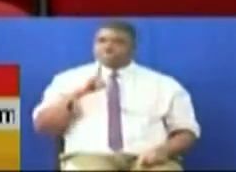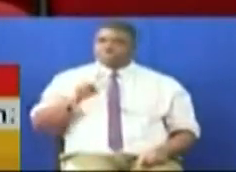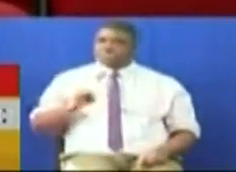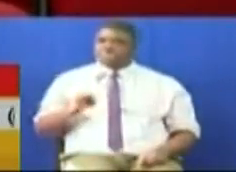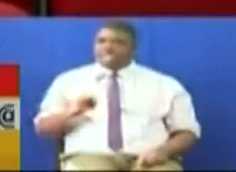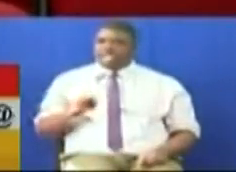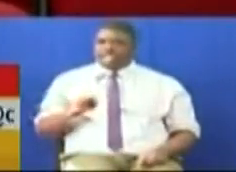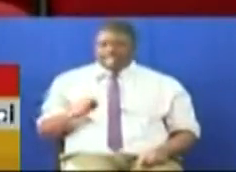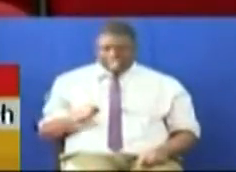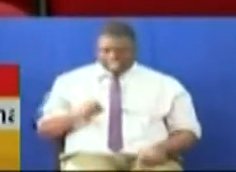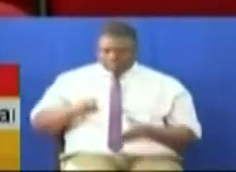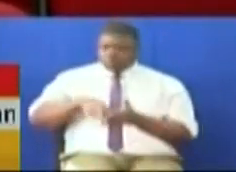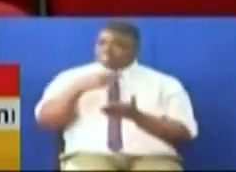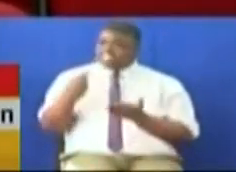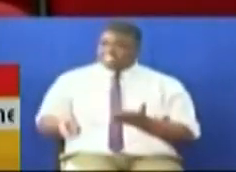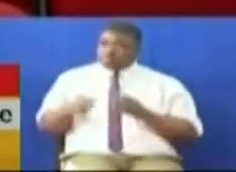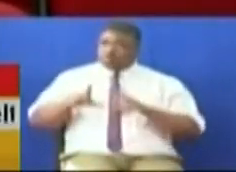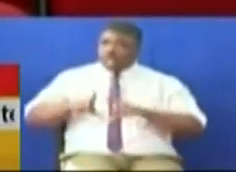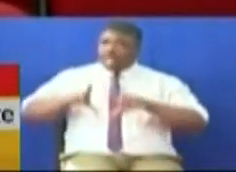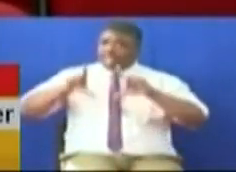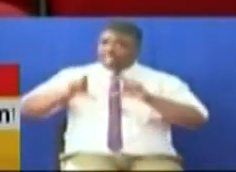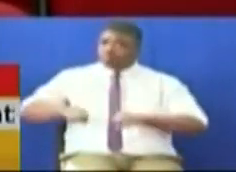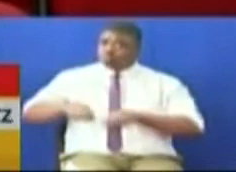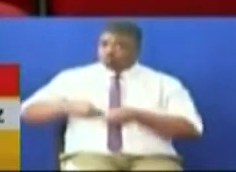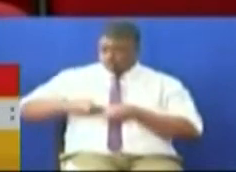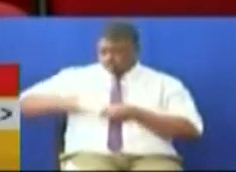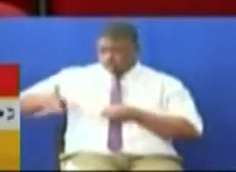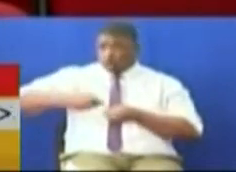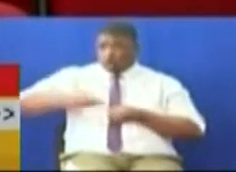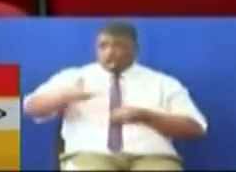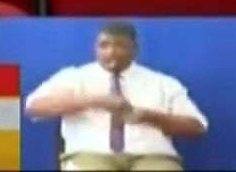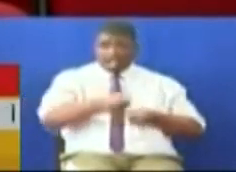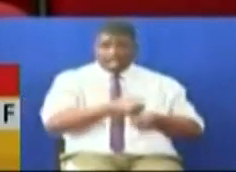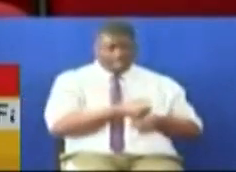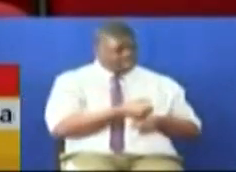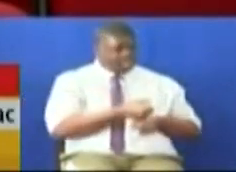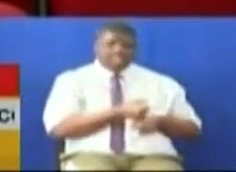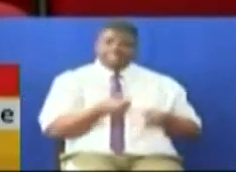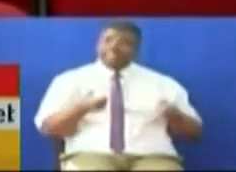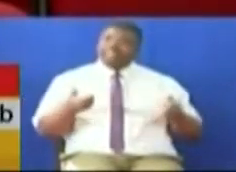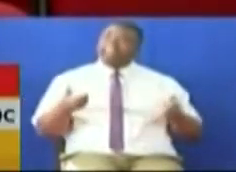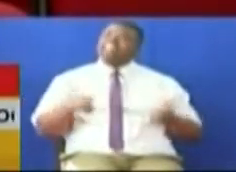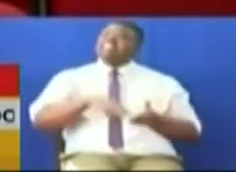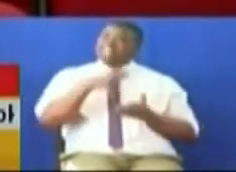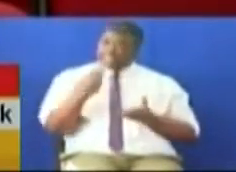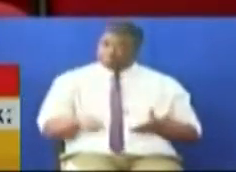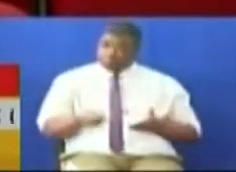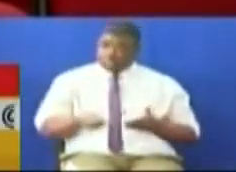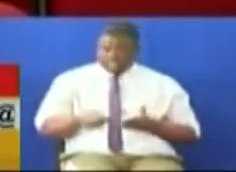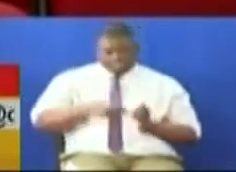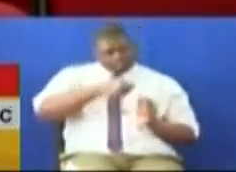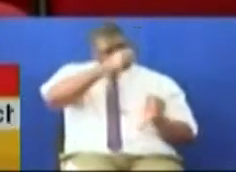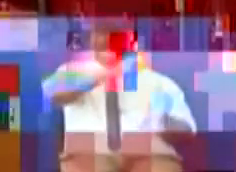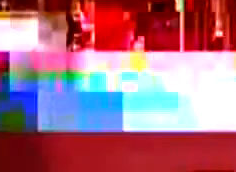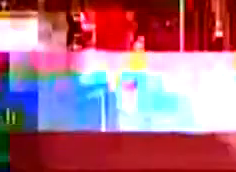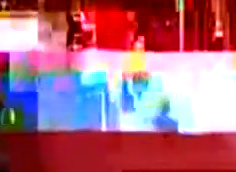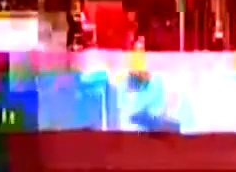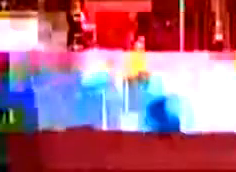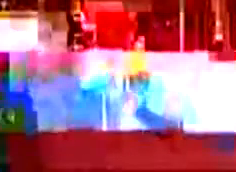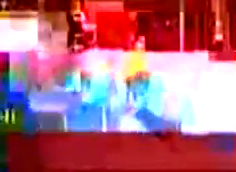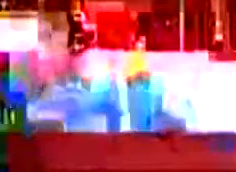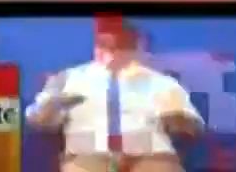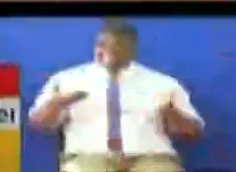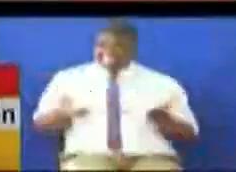kutoa vitambulisho, yapo baadhi ya maeneo kwa mfano Mtwara mjini hivi sasa wana zaidi ya mwezi wamefunga